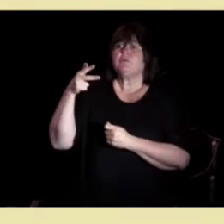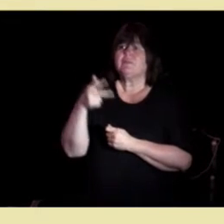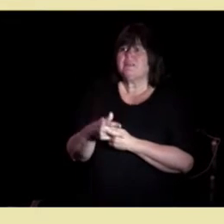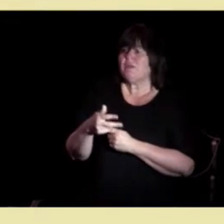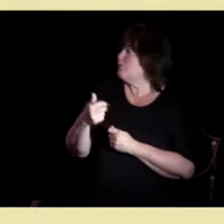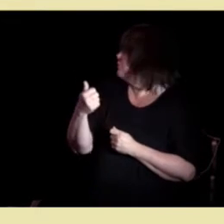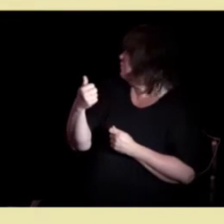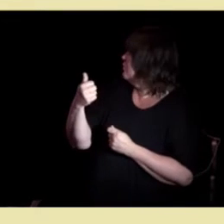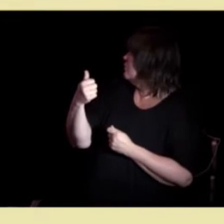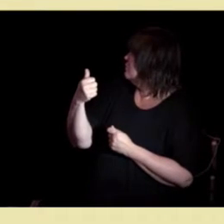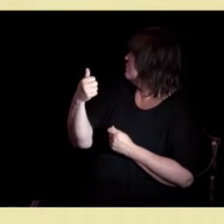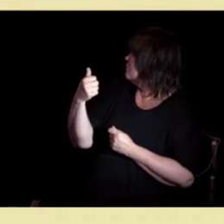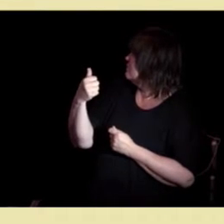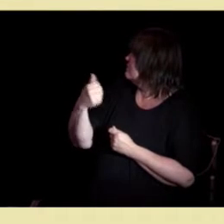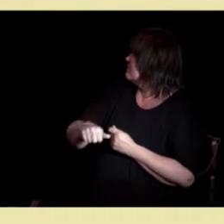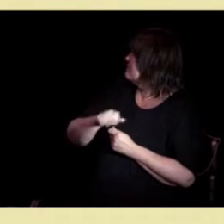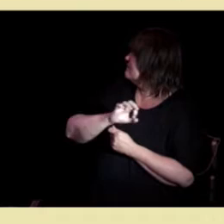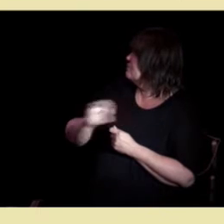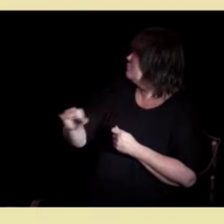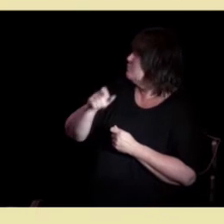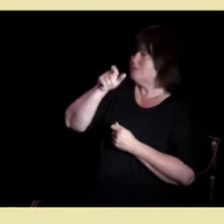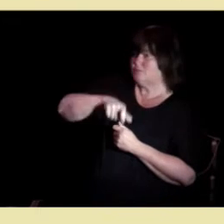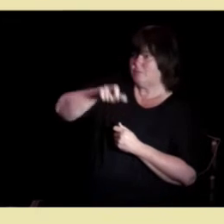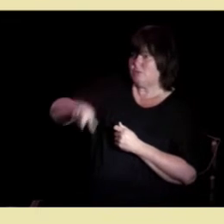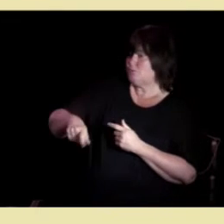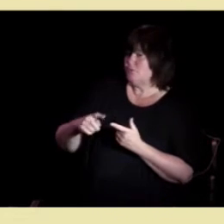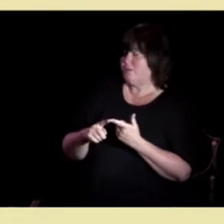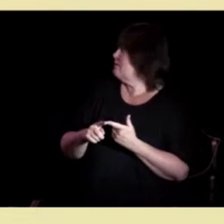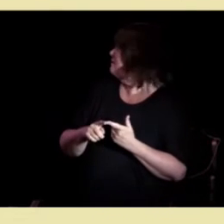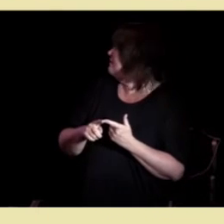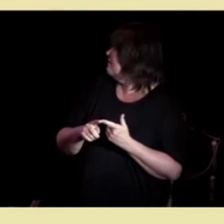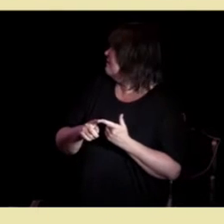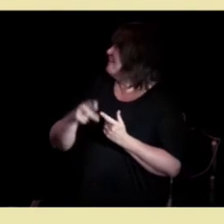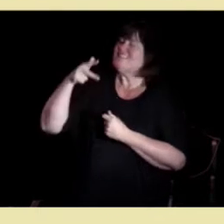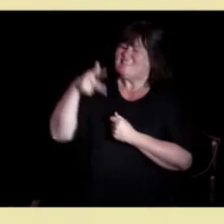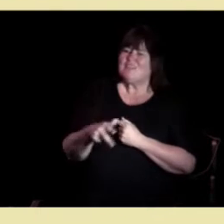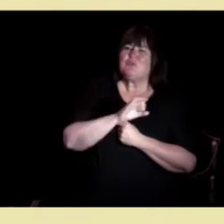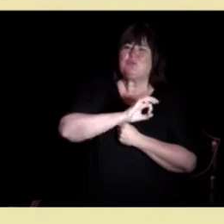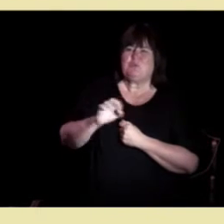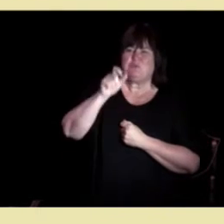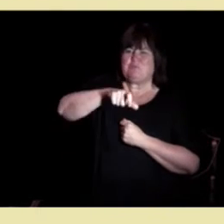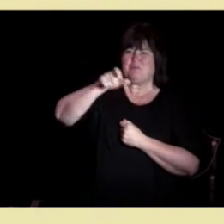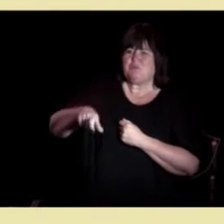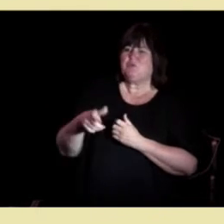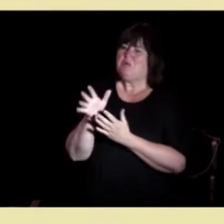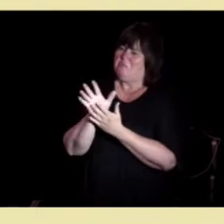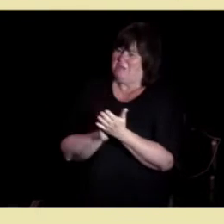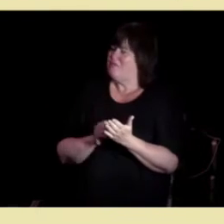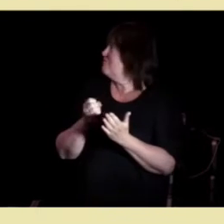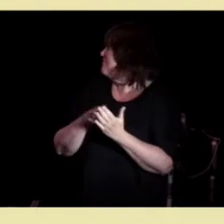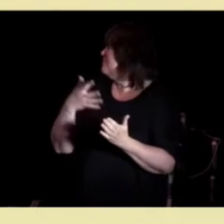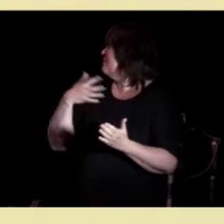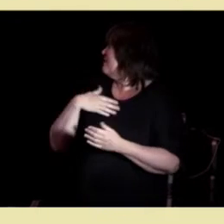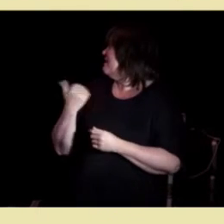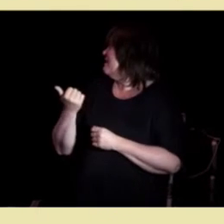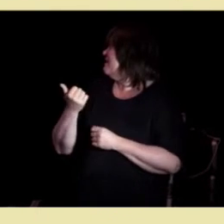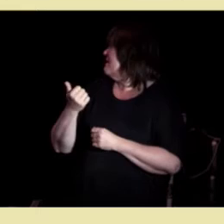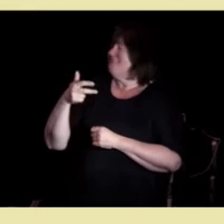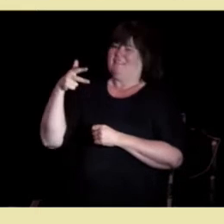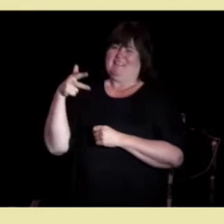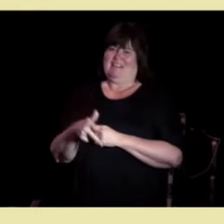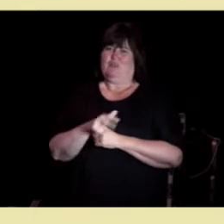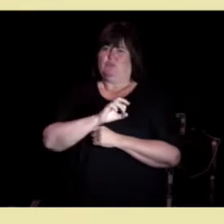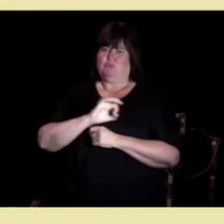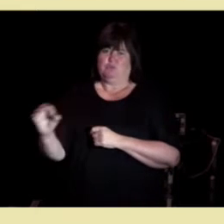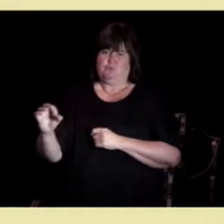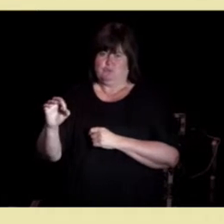personer, og med en beregnet verdi på 3 milliarder kroner. Da er enhetsprisen for 2015 lagt til